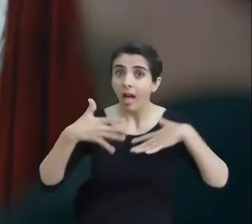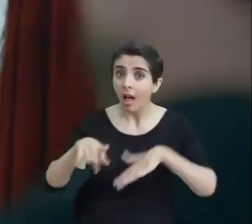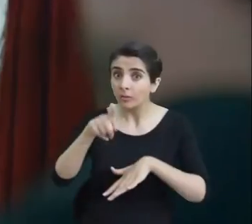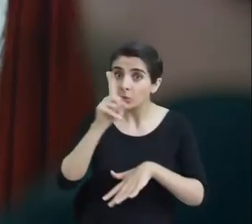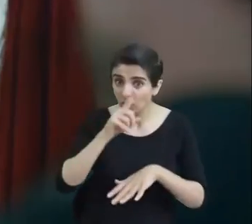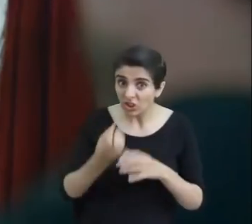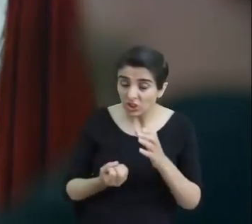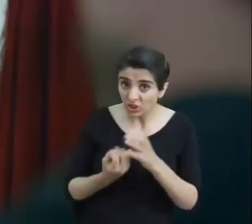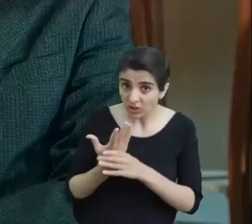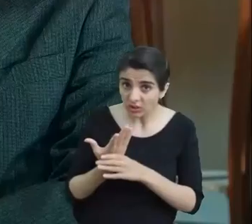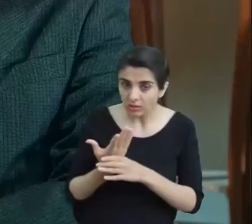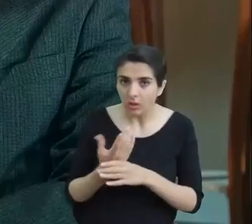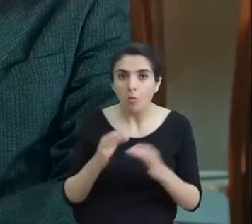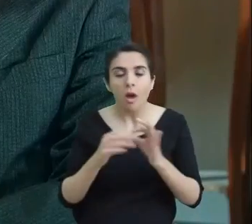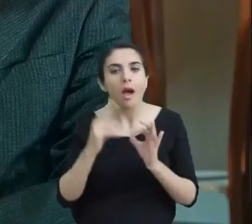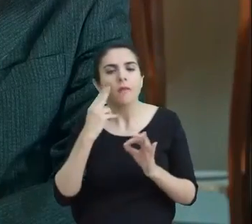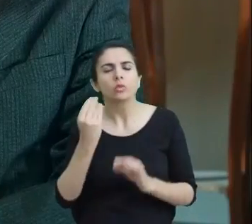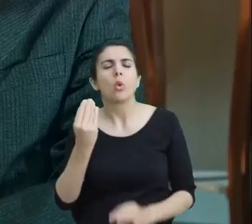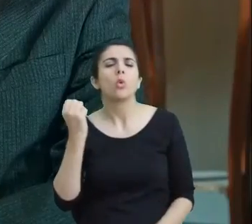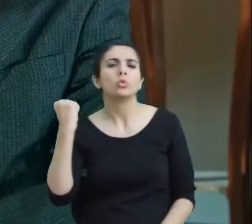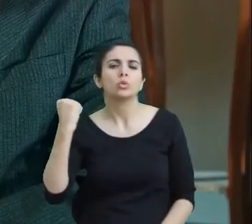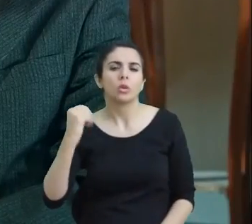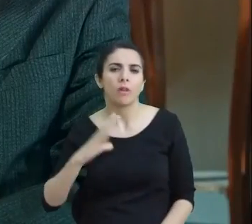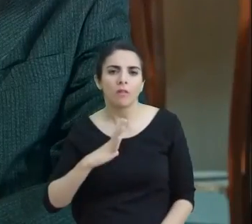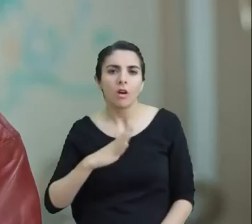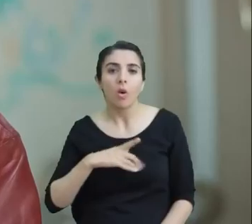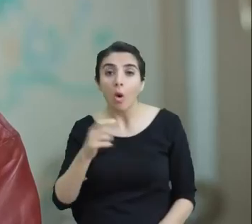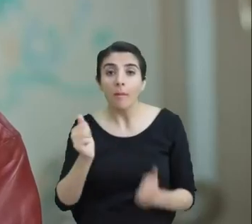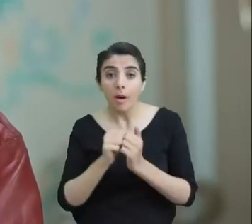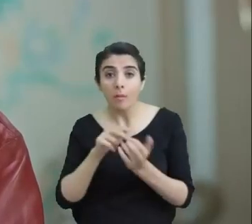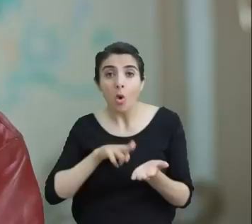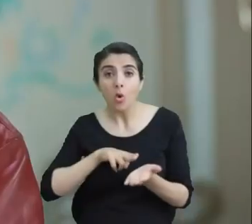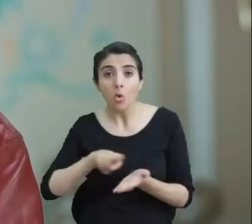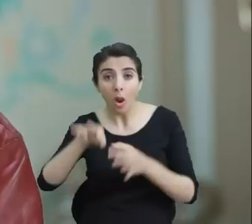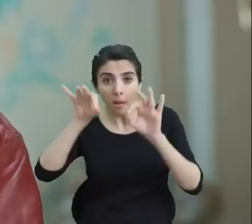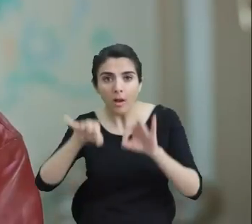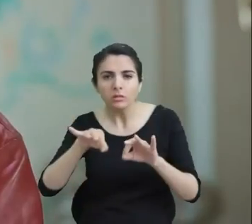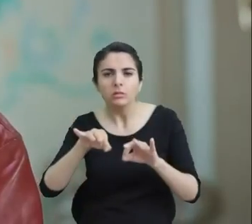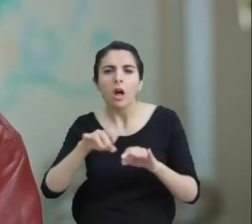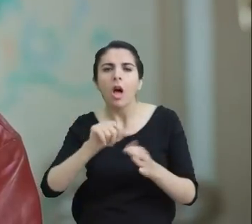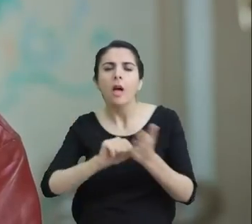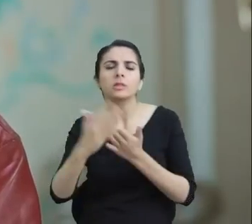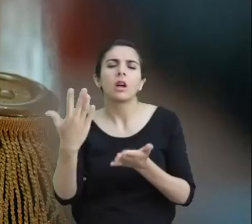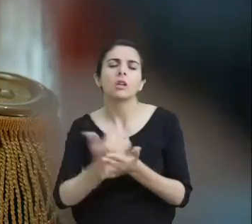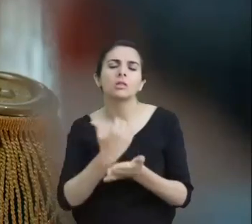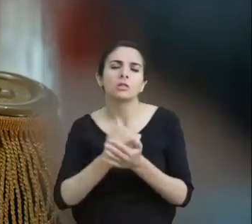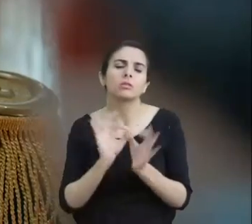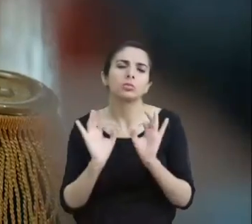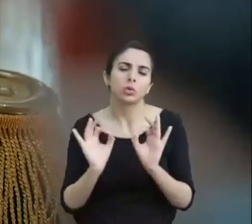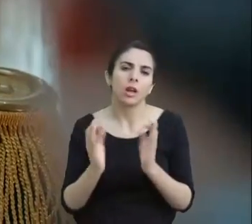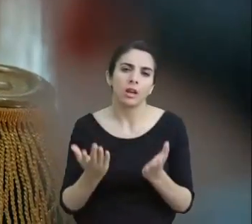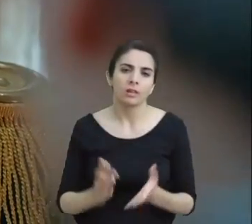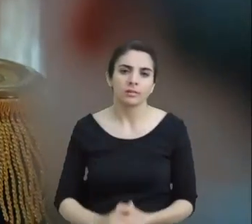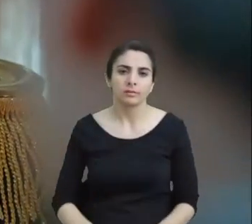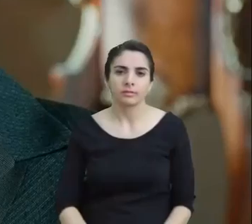Ayaklanmayı çıkaran sendin demek. Boris Efendi çok güçlüdür. Onunla yola çıkan kimsenin sırtı yere gelmez. Azize